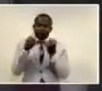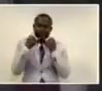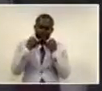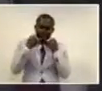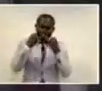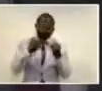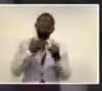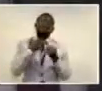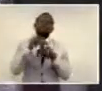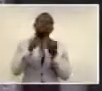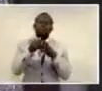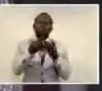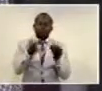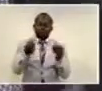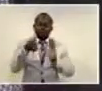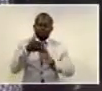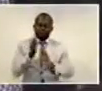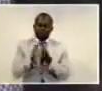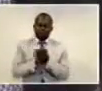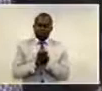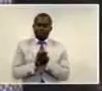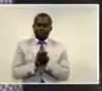ukibabwire ndashaka ko bagikemura vuba